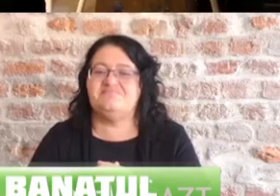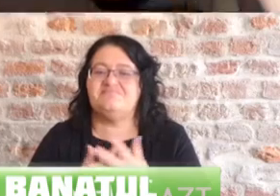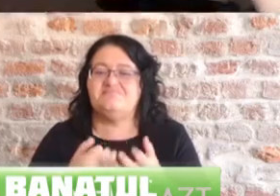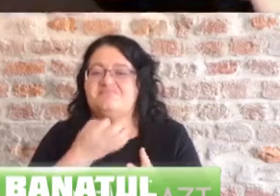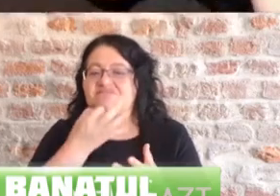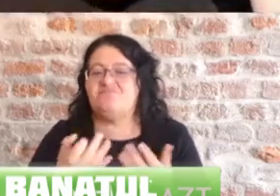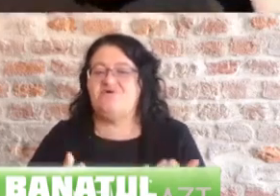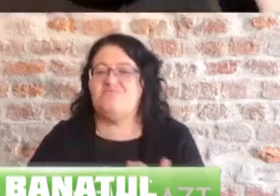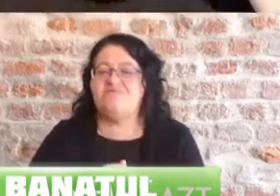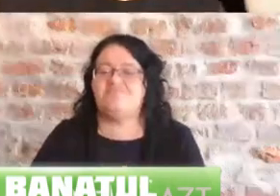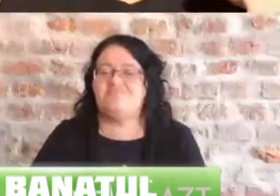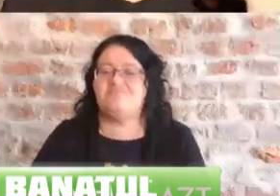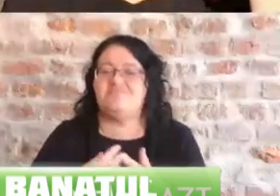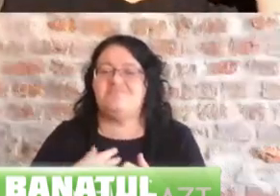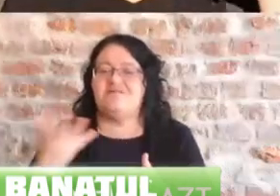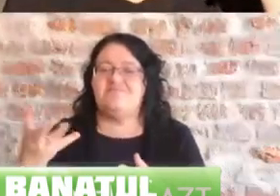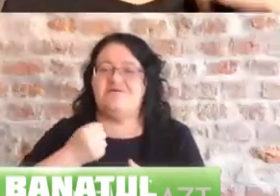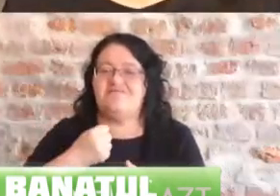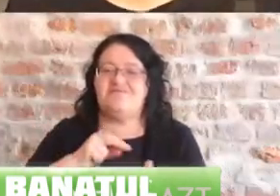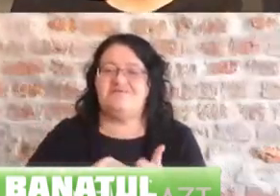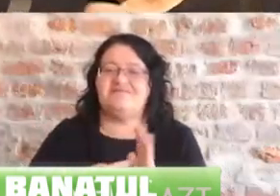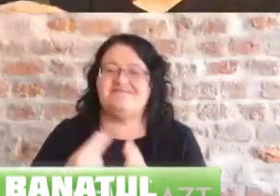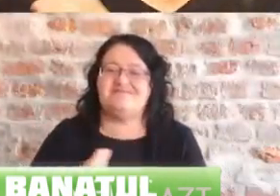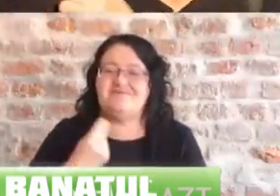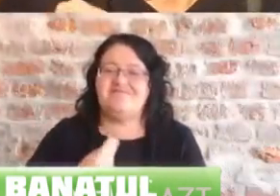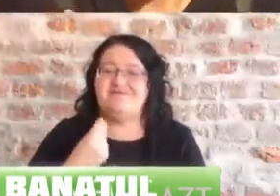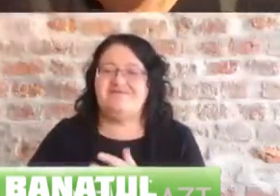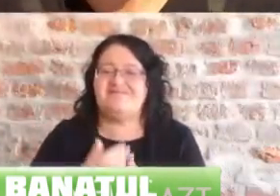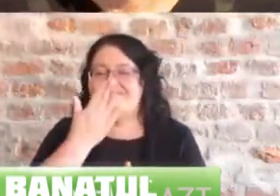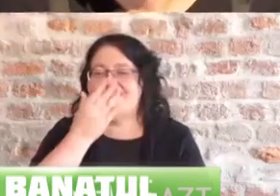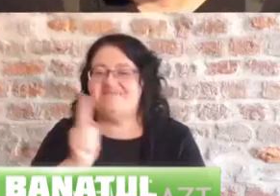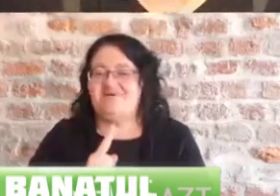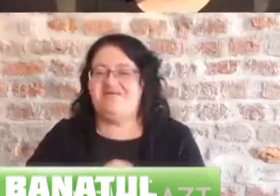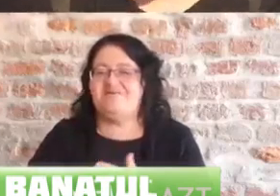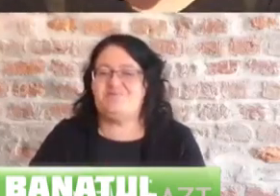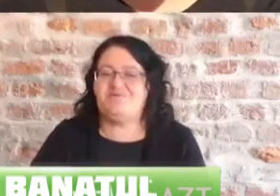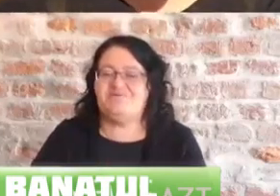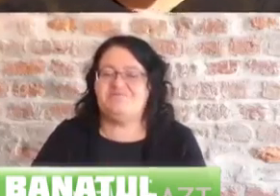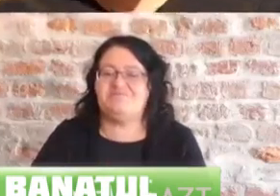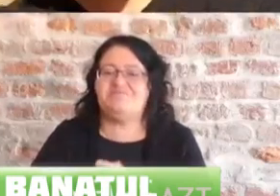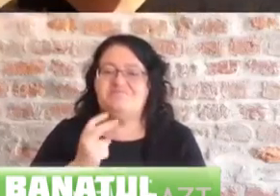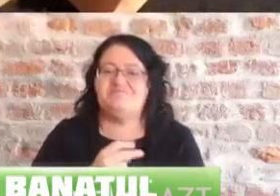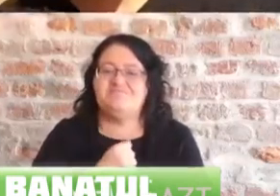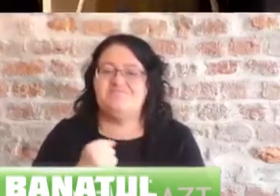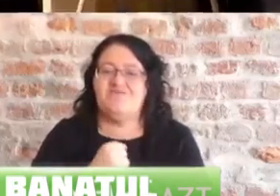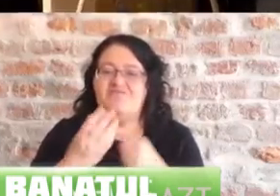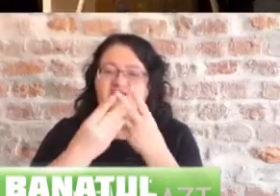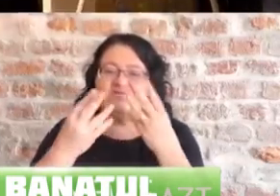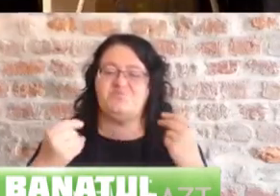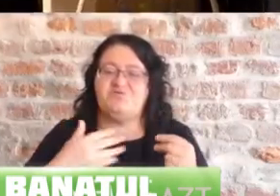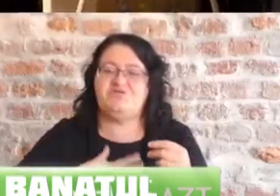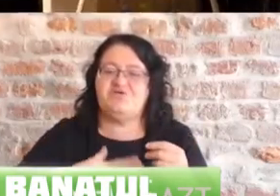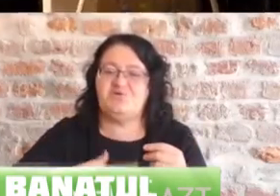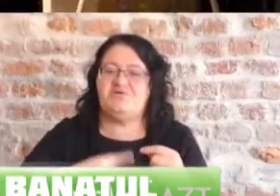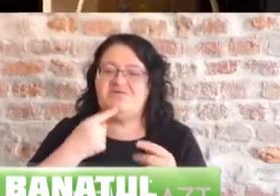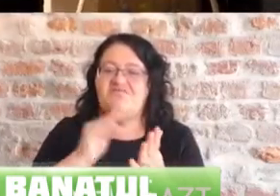Ce să zic, acum mi-au pasat mie microfonul, căci că eu mă descurc mai bine, dar se pare că nu. Oricum, sunteți foarte mulți. Eu ce aș